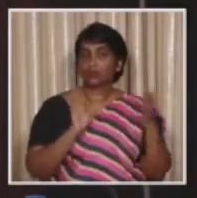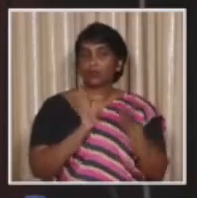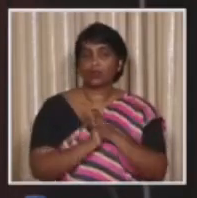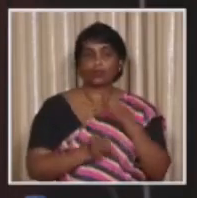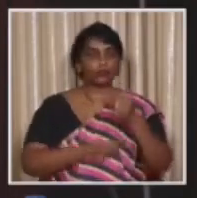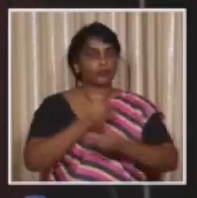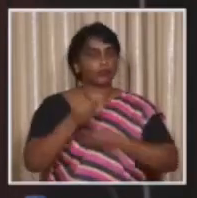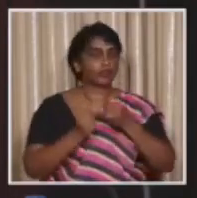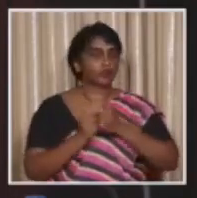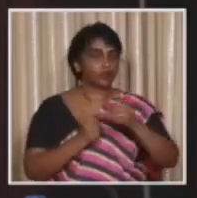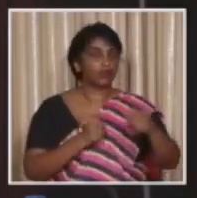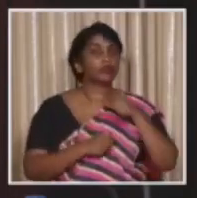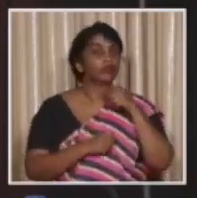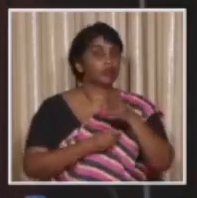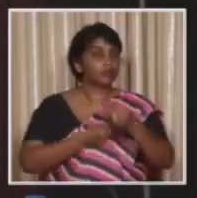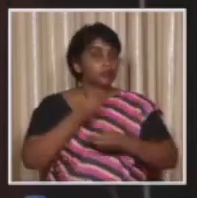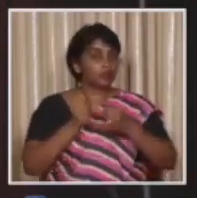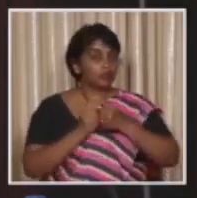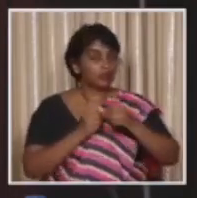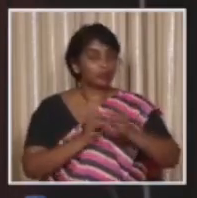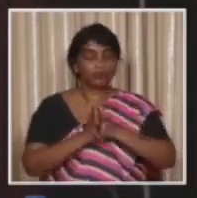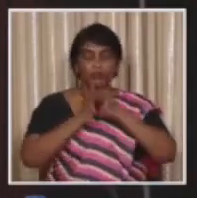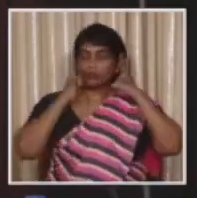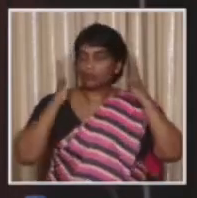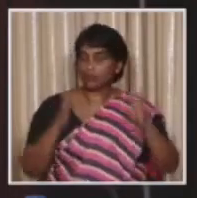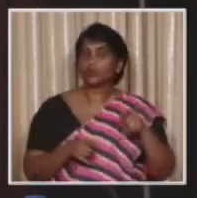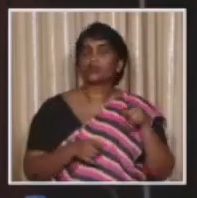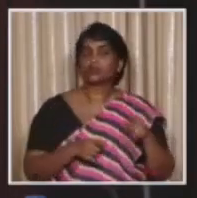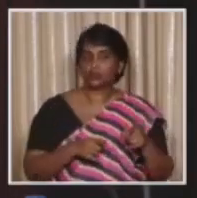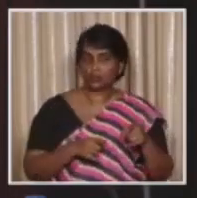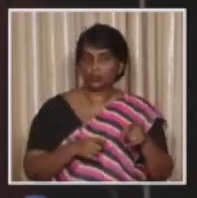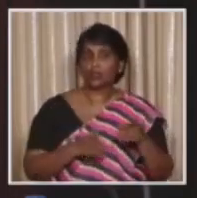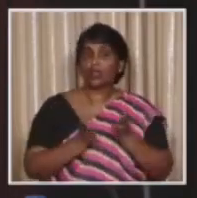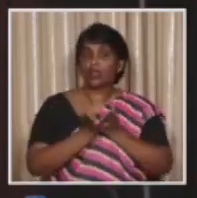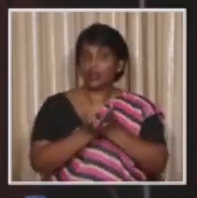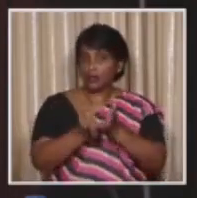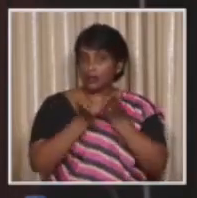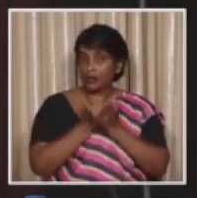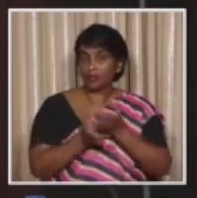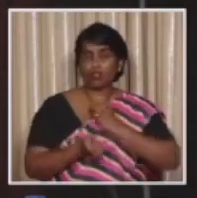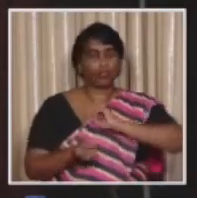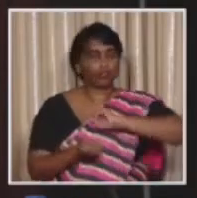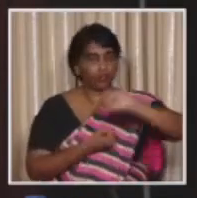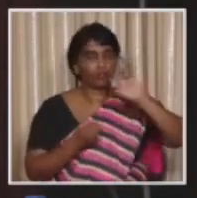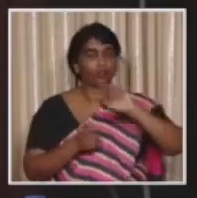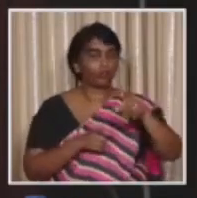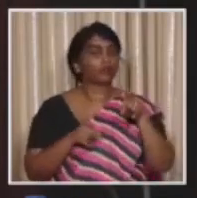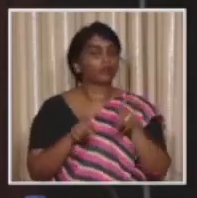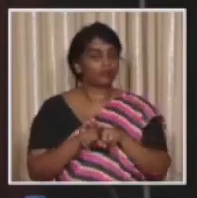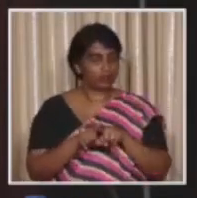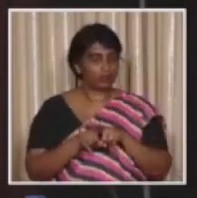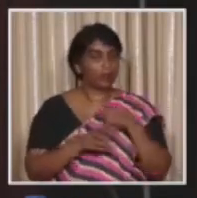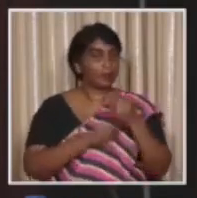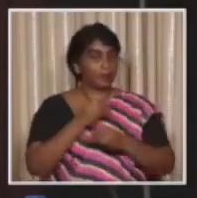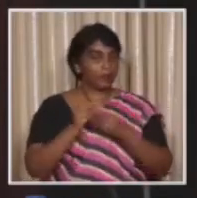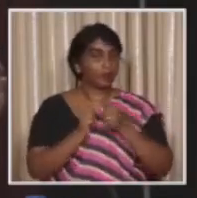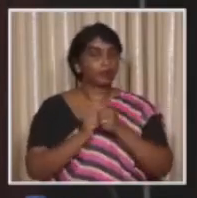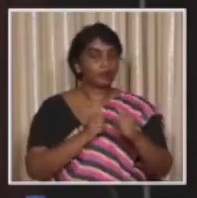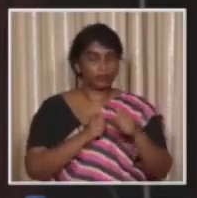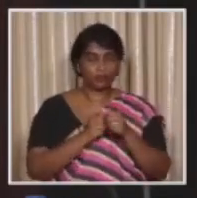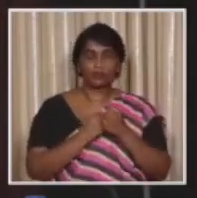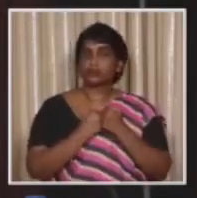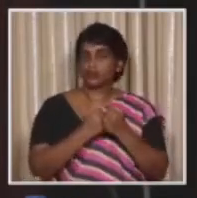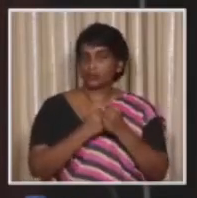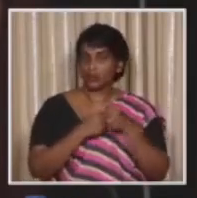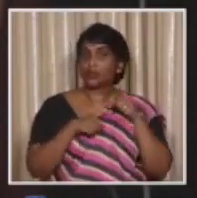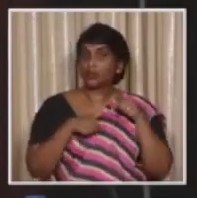වෙළඳ ගනුදෙනු කරනවා ඒ වෙළඳ ගනුදෙනු වලින් අතිමහත් බහුතරයක් නැවුමකින් සිදු කරන ඒ වෙළඳ ගනුදෙනු සහ ප්‍රවාහන